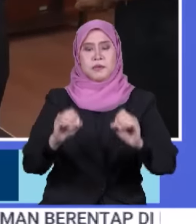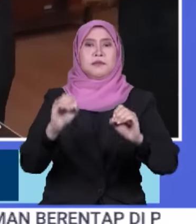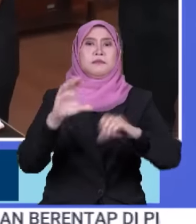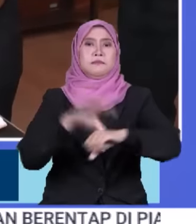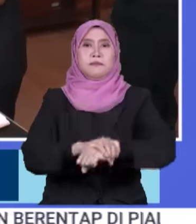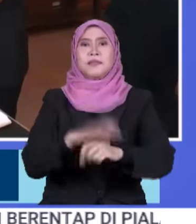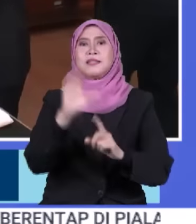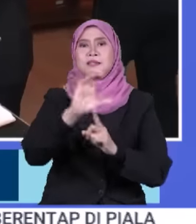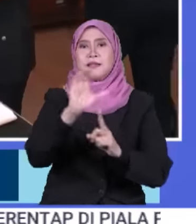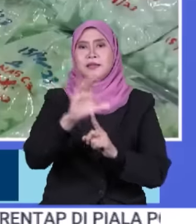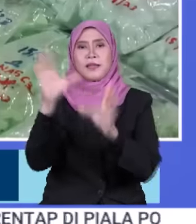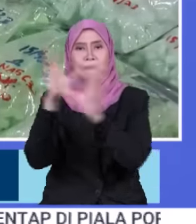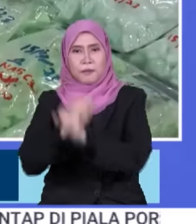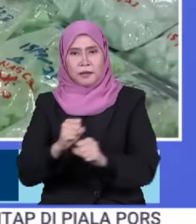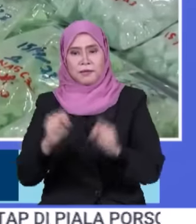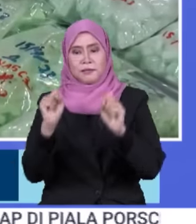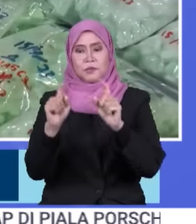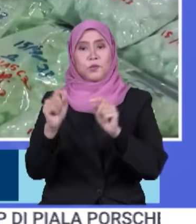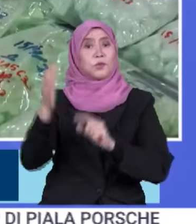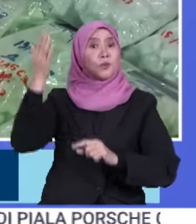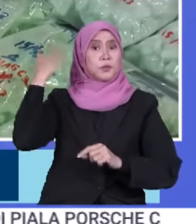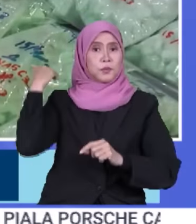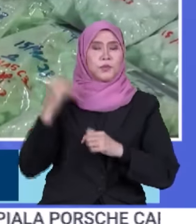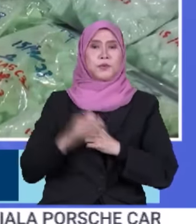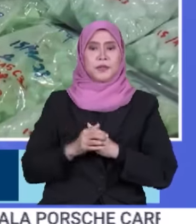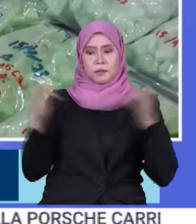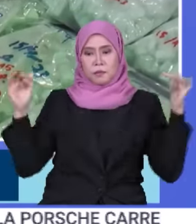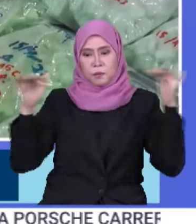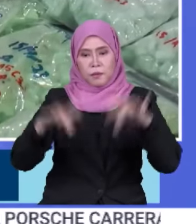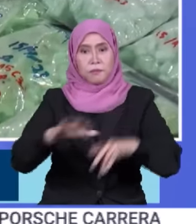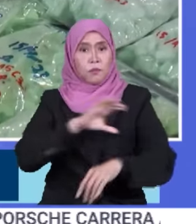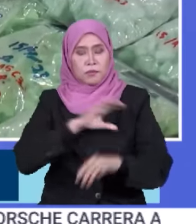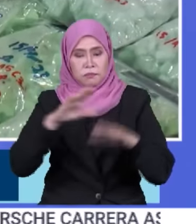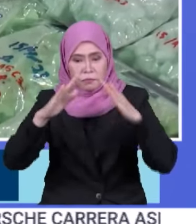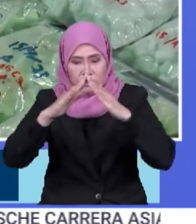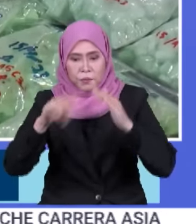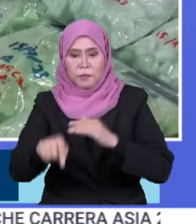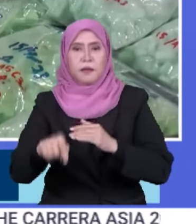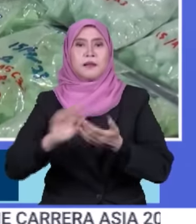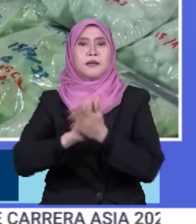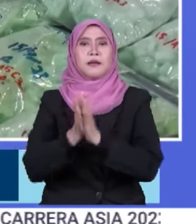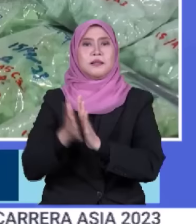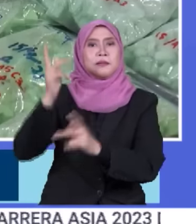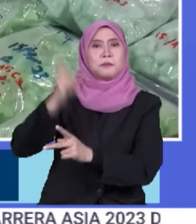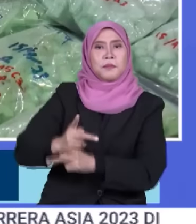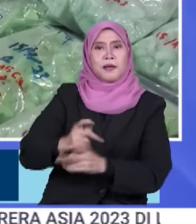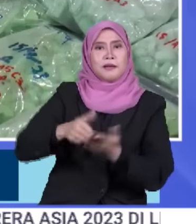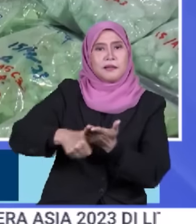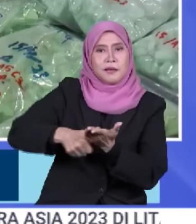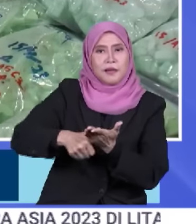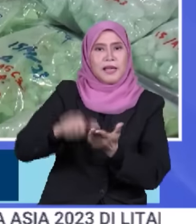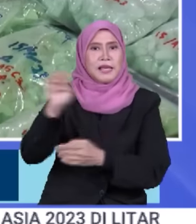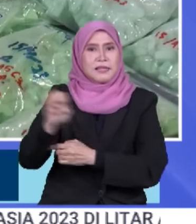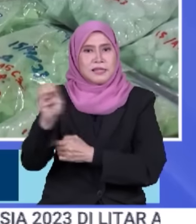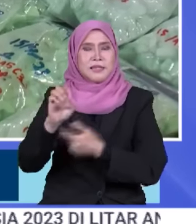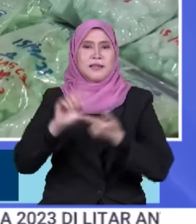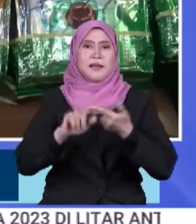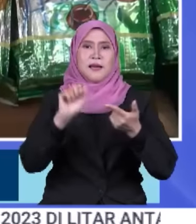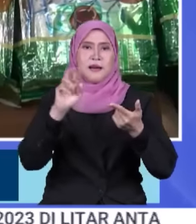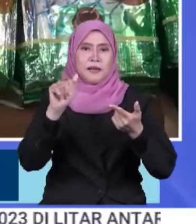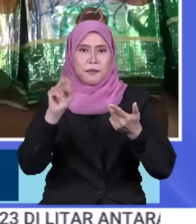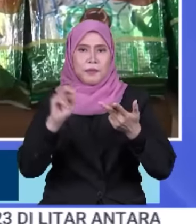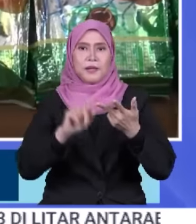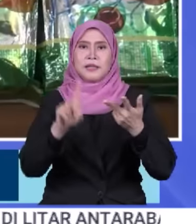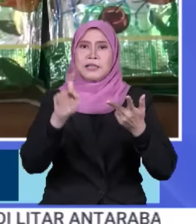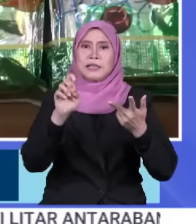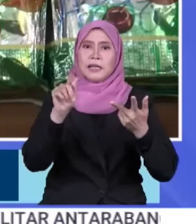dan Ampang pada Jumaat dan Sabtu lalu. Ia hasil sebuan terhadap sebuah rumah yang dijadikan stor menyimpan ekstasi, heroin, ketamin